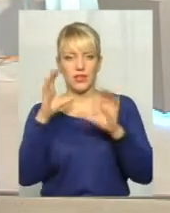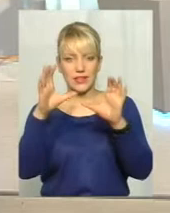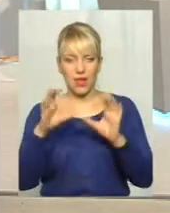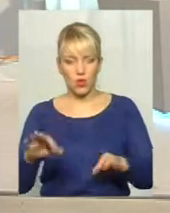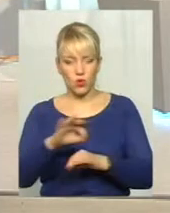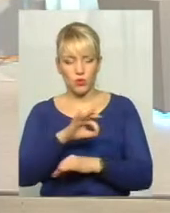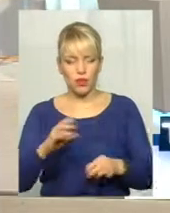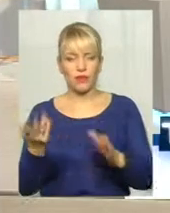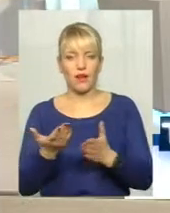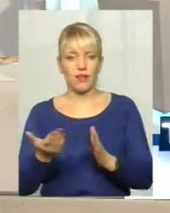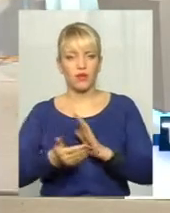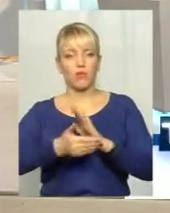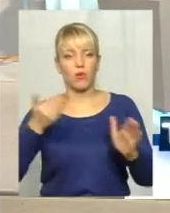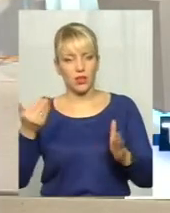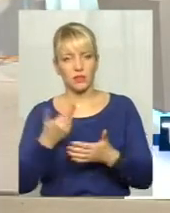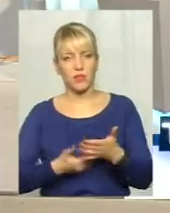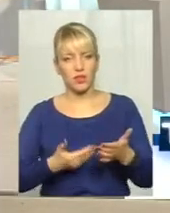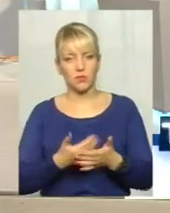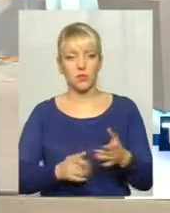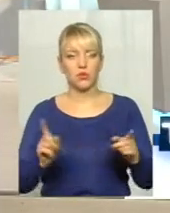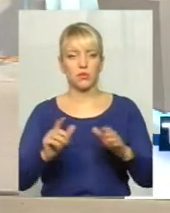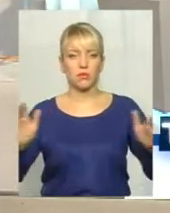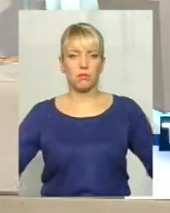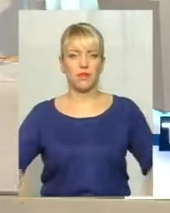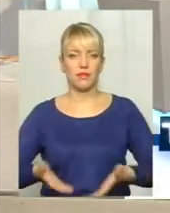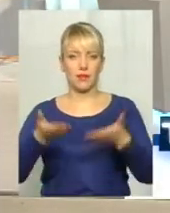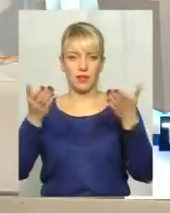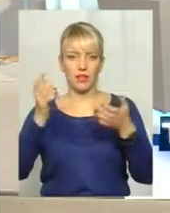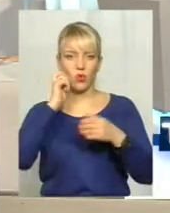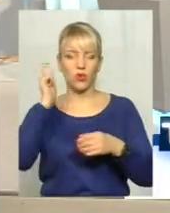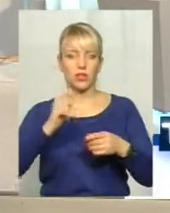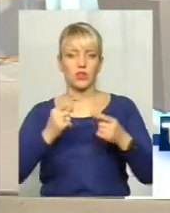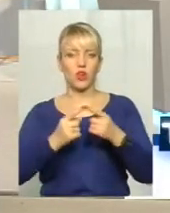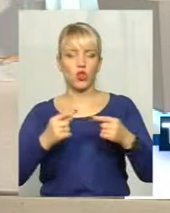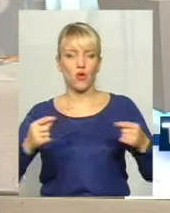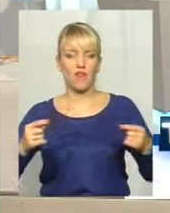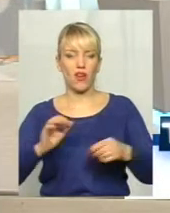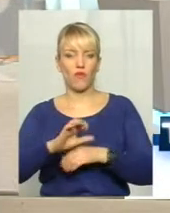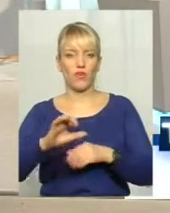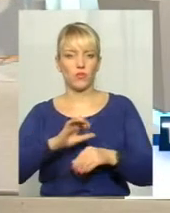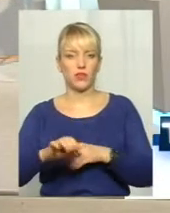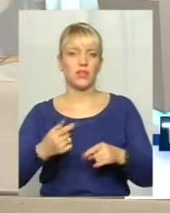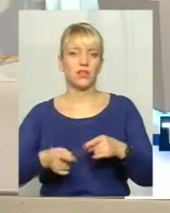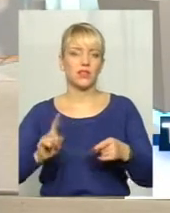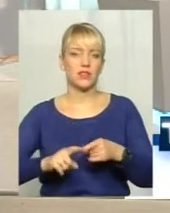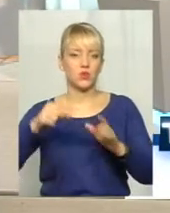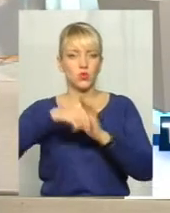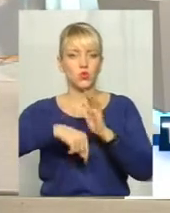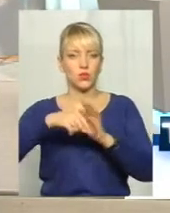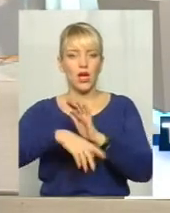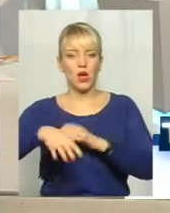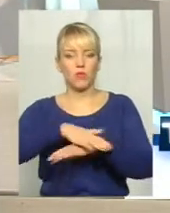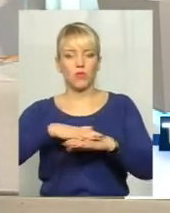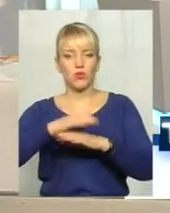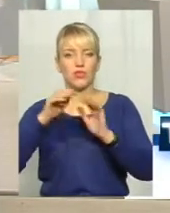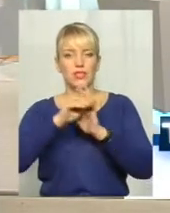начебто покликаний, та, ну, будемо говорити так, підняти українських товаровиробників. І стосується він публічної системи